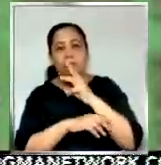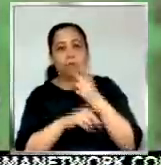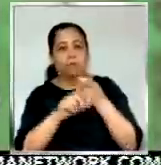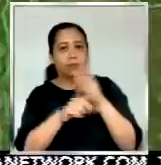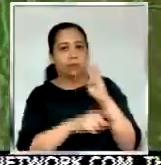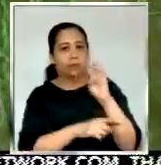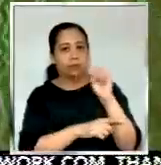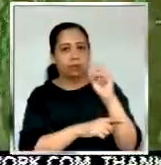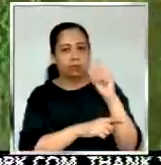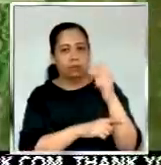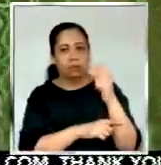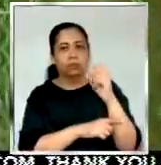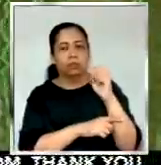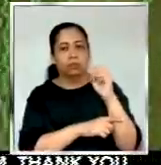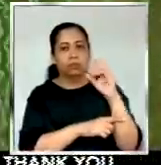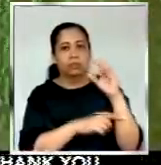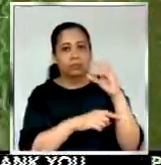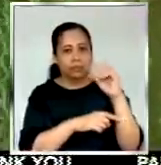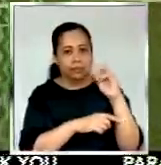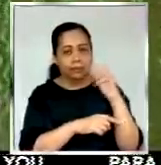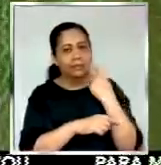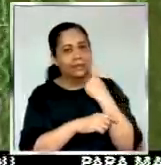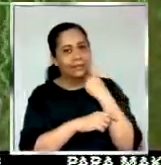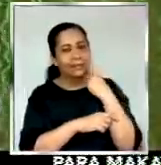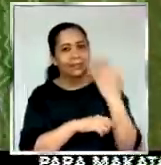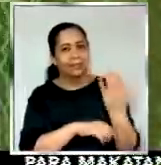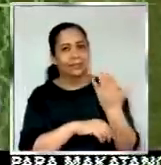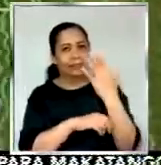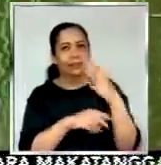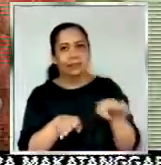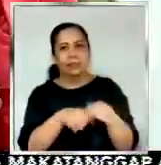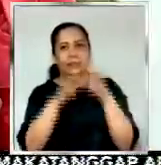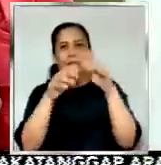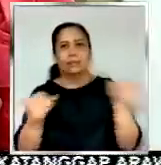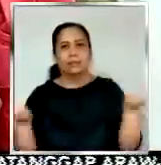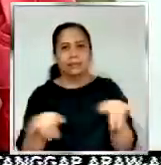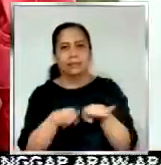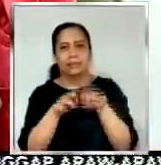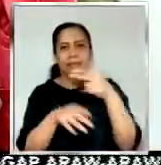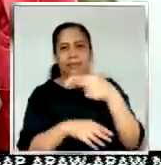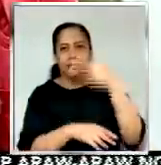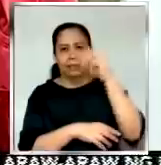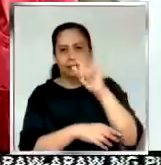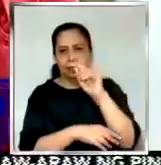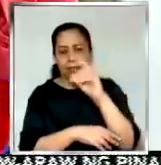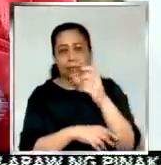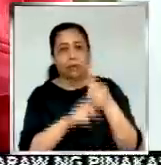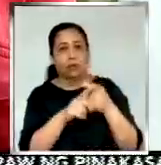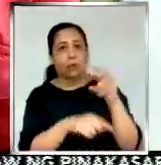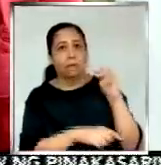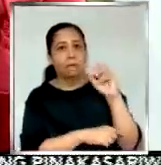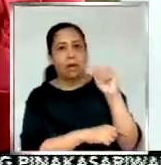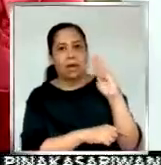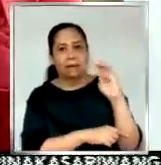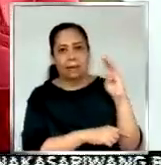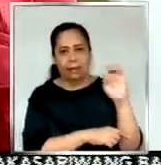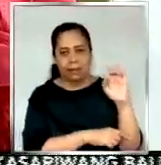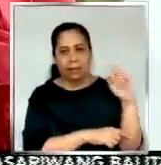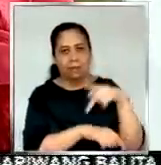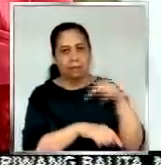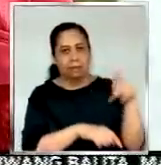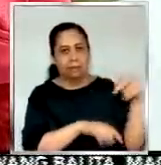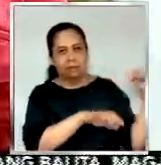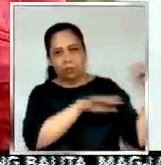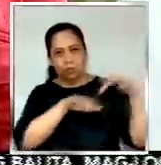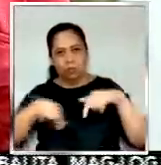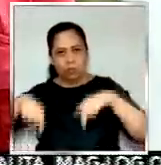Ipo Dam kanina madaling araw, nataon pa sa high tide. Ang gagaling sa Makabebe yung tubig, pumupunta rito.